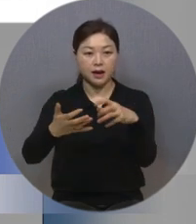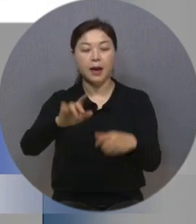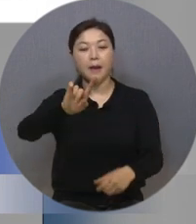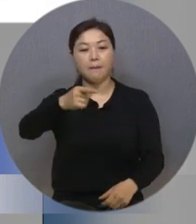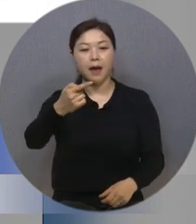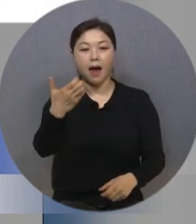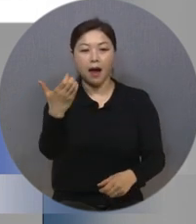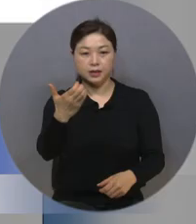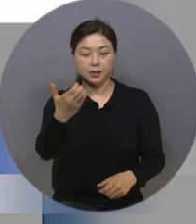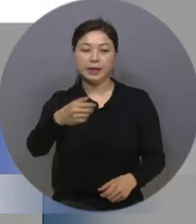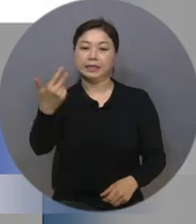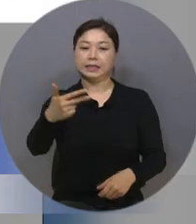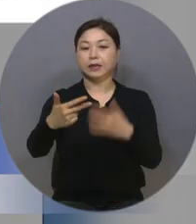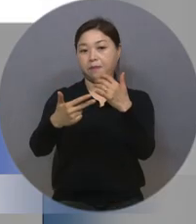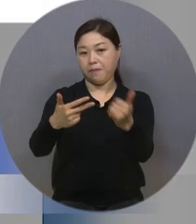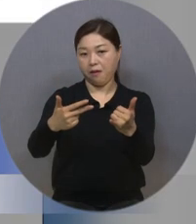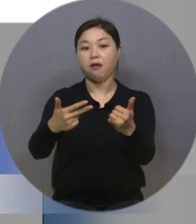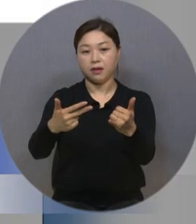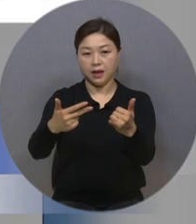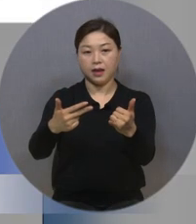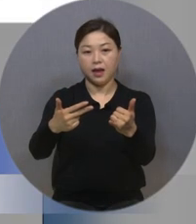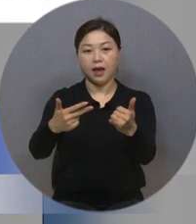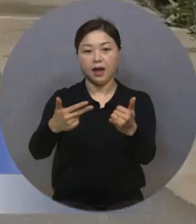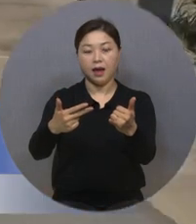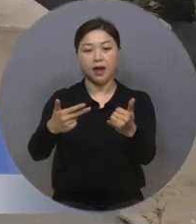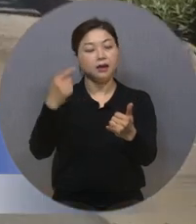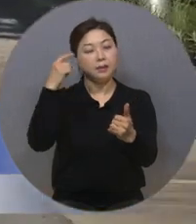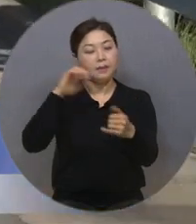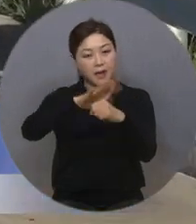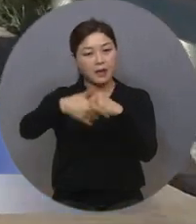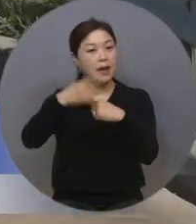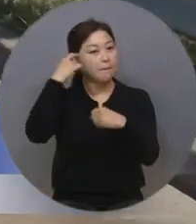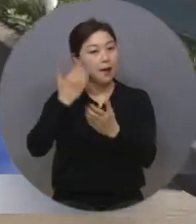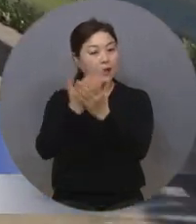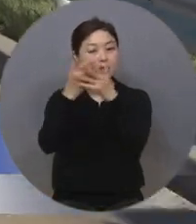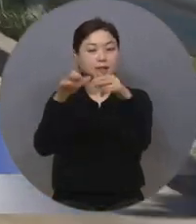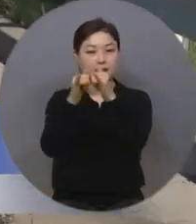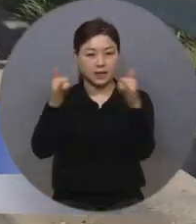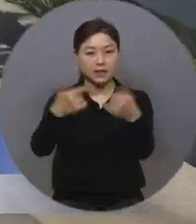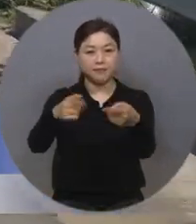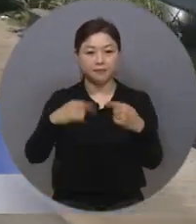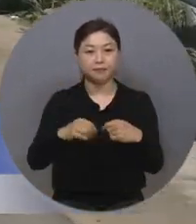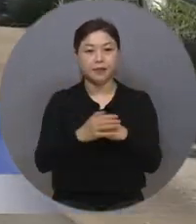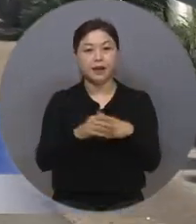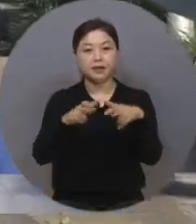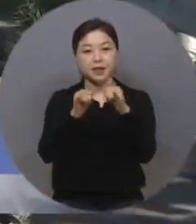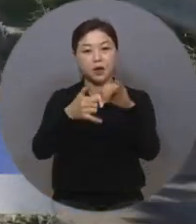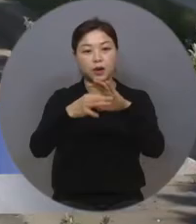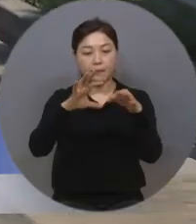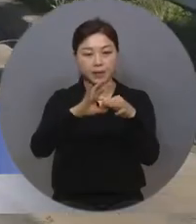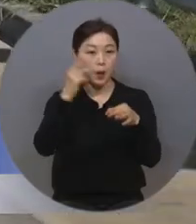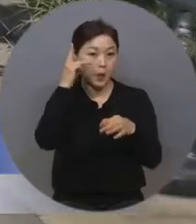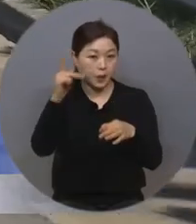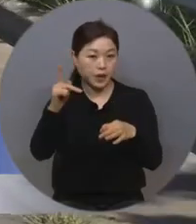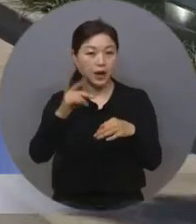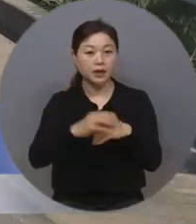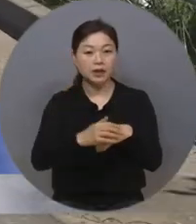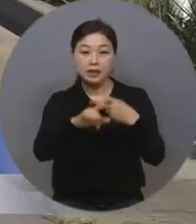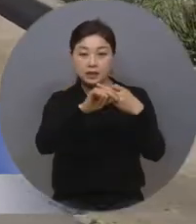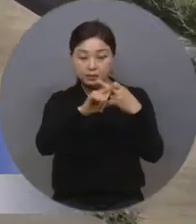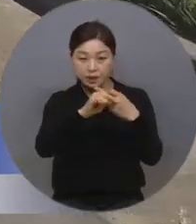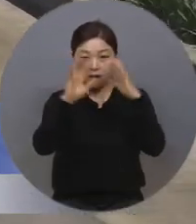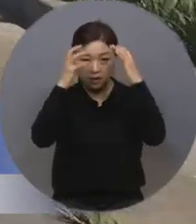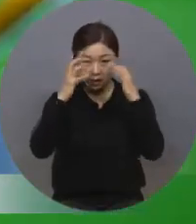7천여명의 전 세계 발달장애 선수가 참가합니다 한편 스페셜 올림픽 코리아는 지난해 12월 세계